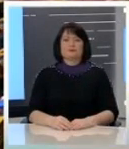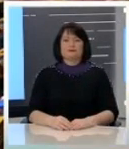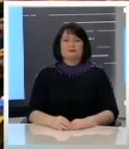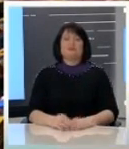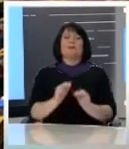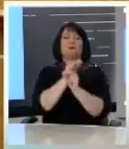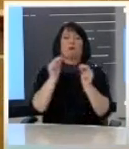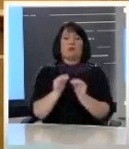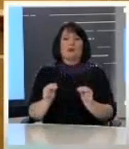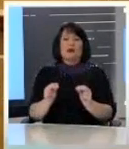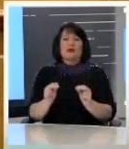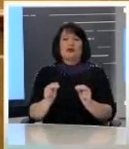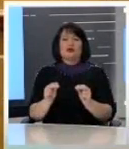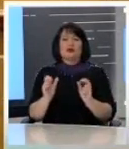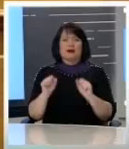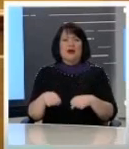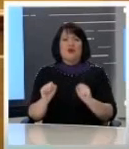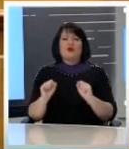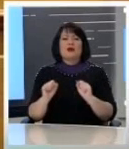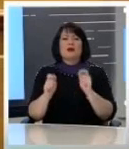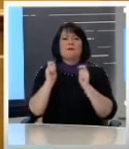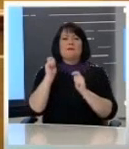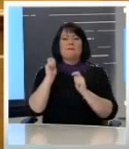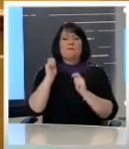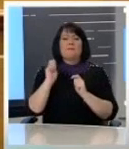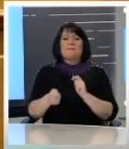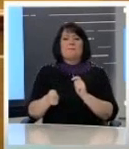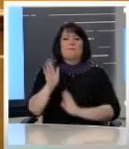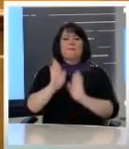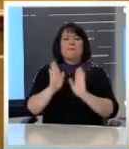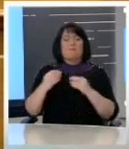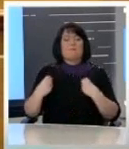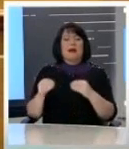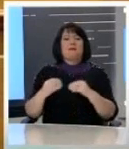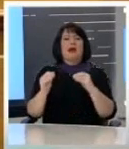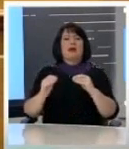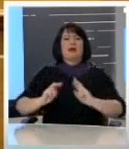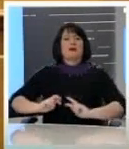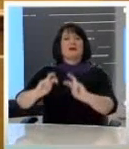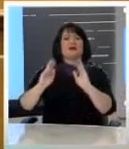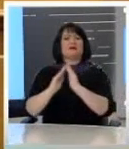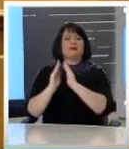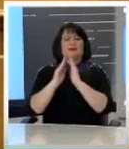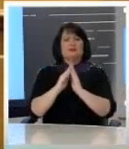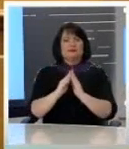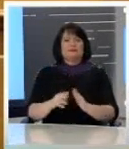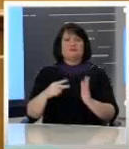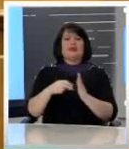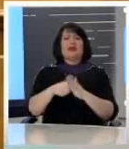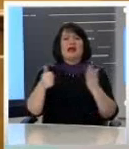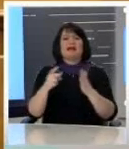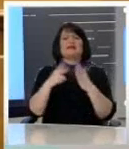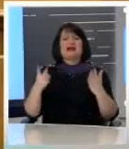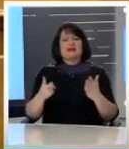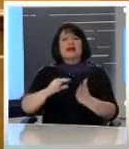Άρα γίνονται πληστηριασμοί. Το 2015, 2016 και 2017, όπως ξέρετε, λόγω διαδοχικών απεργιών,